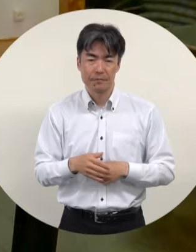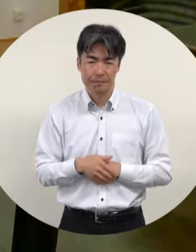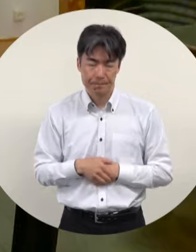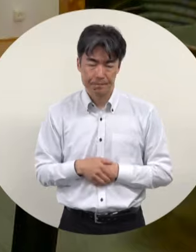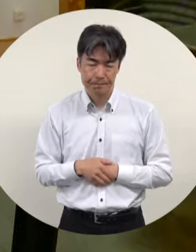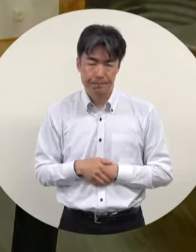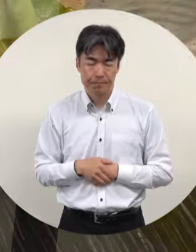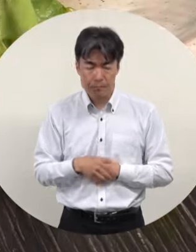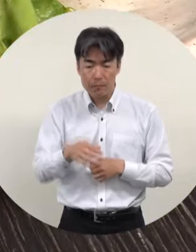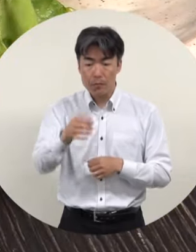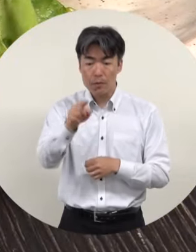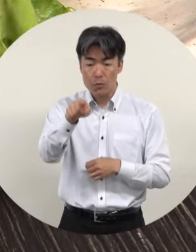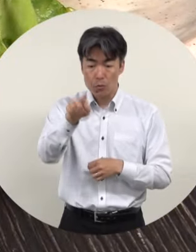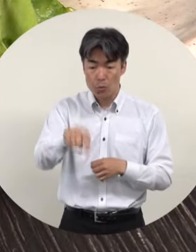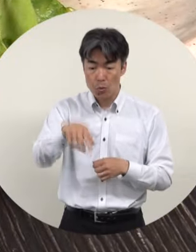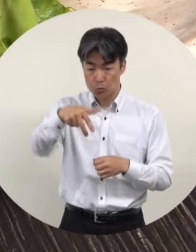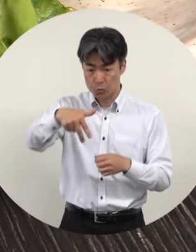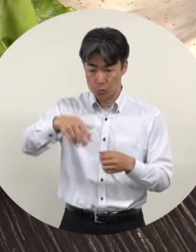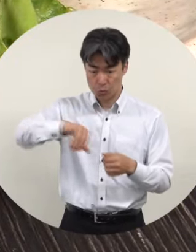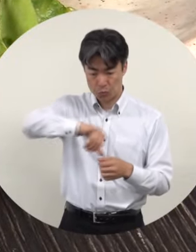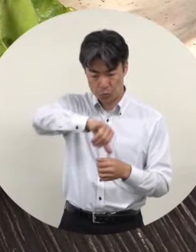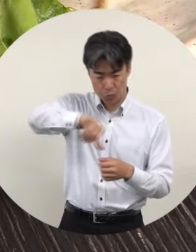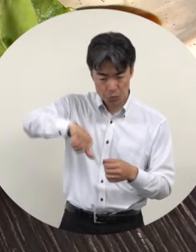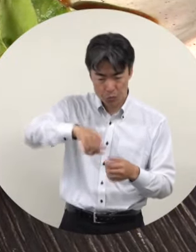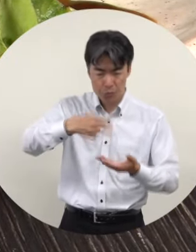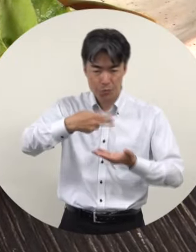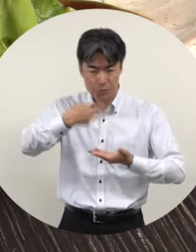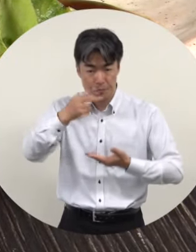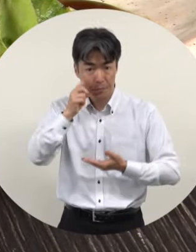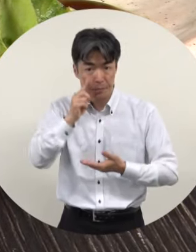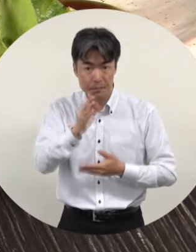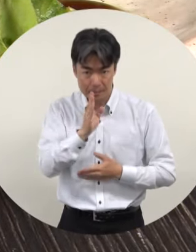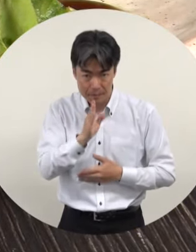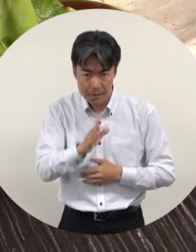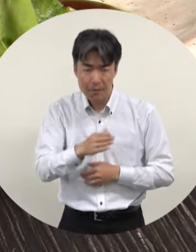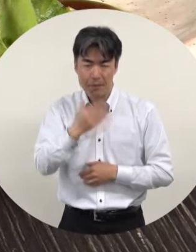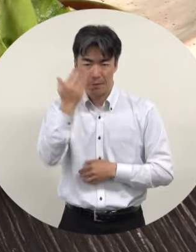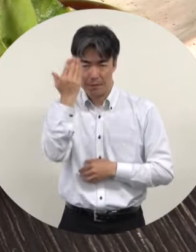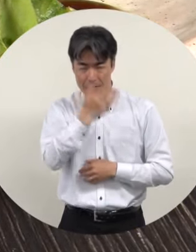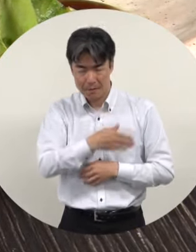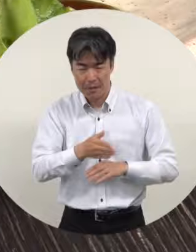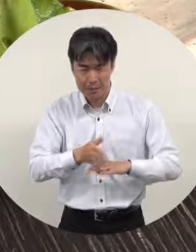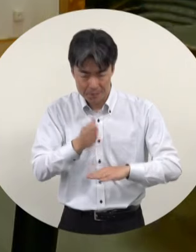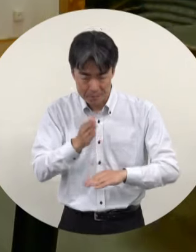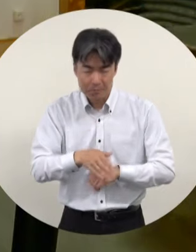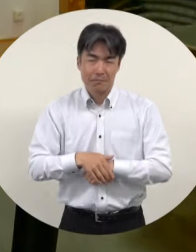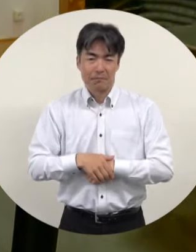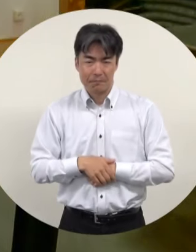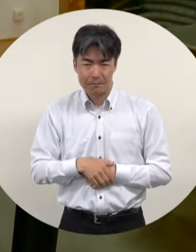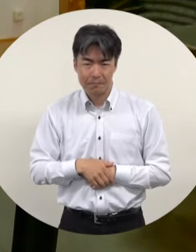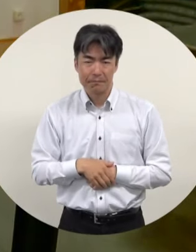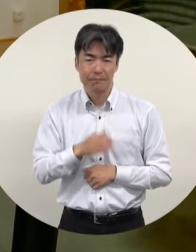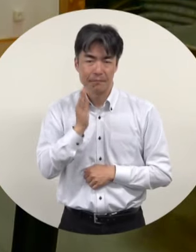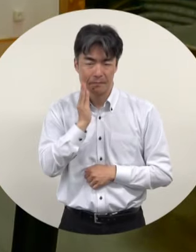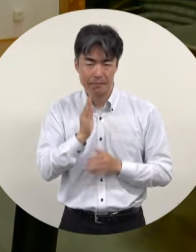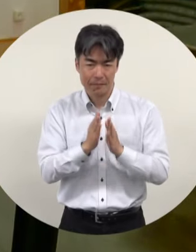。こちらソースをかけてお召し上がりください。 はい、ありがとうございます。トロタマメンチ、 はい、